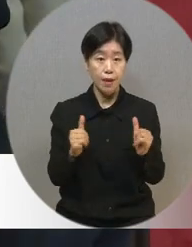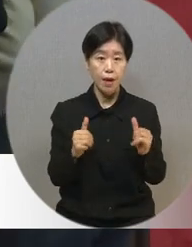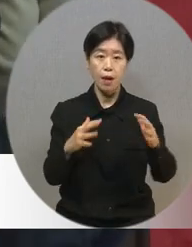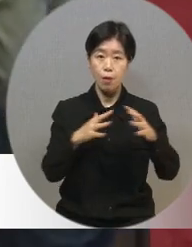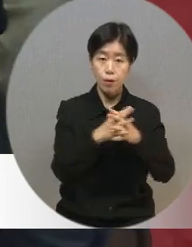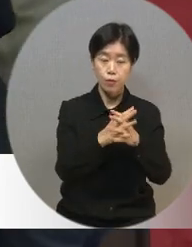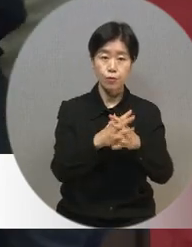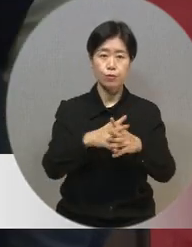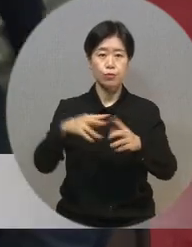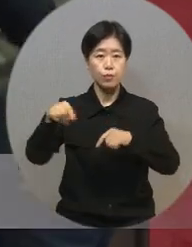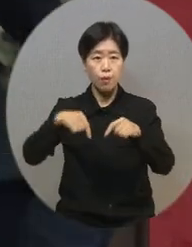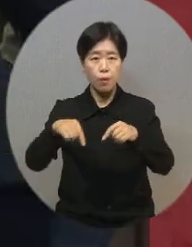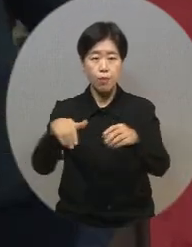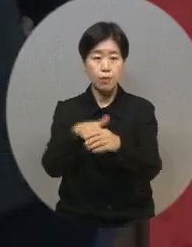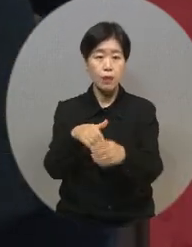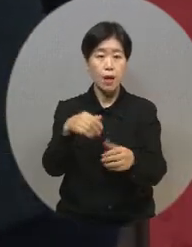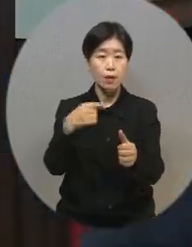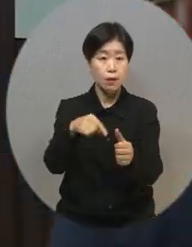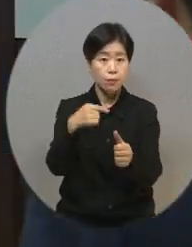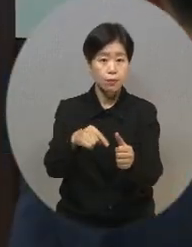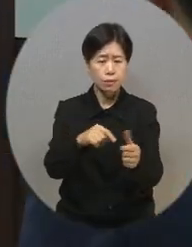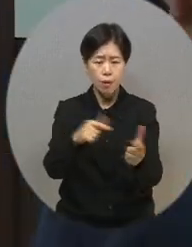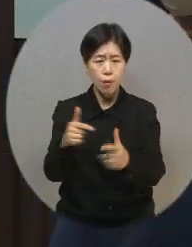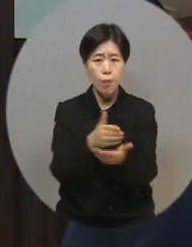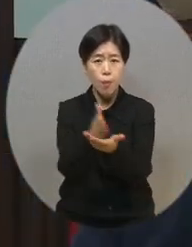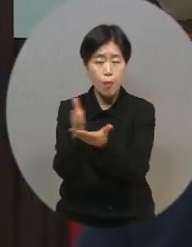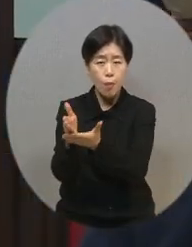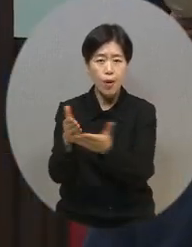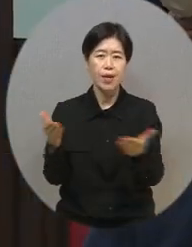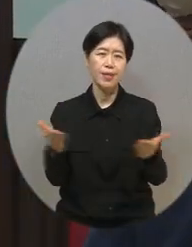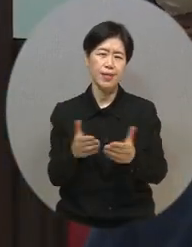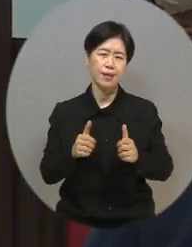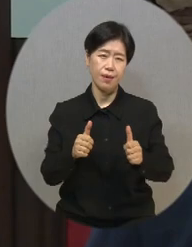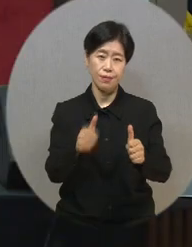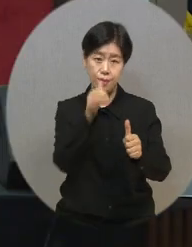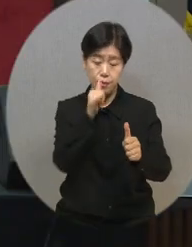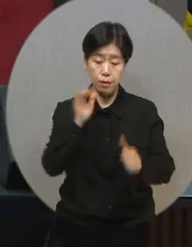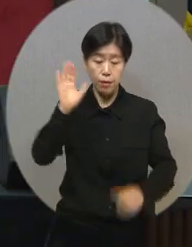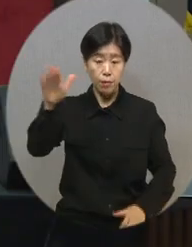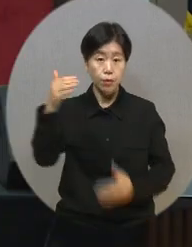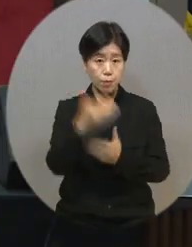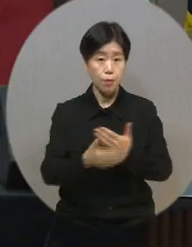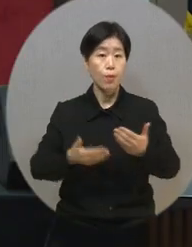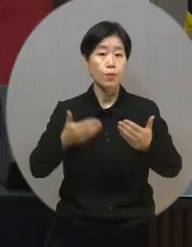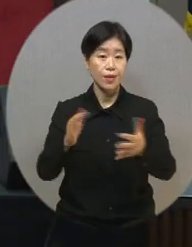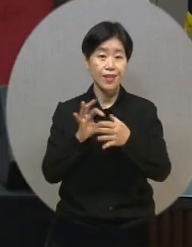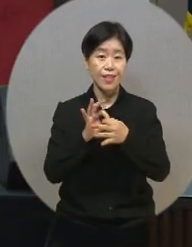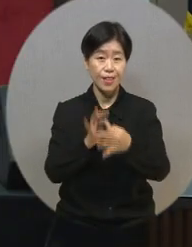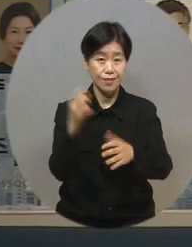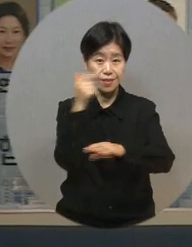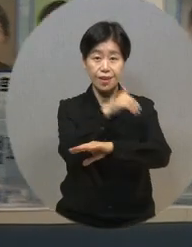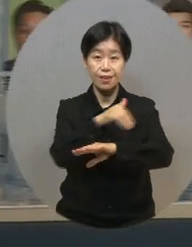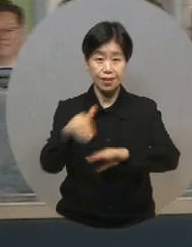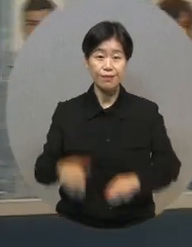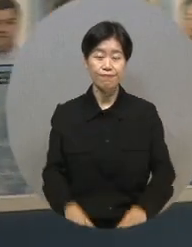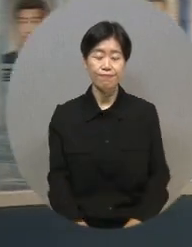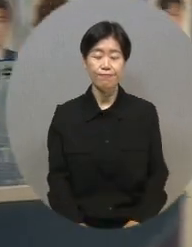경영, 문화예술과 교육 등 다양한 분야에 종사하며 앞으로도 봉사정신을 펼칠 계획입니다.